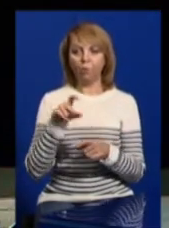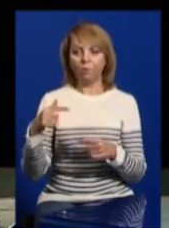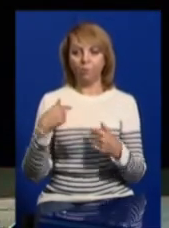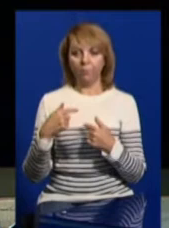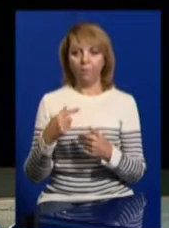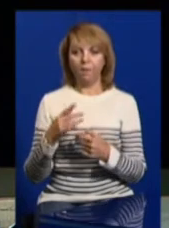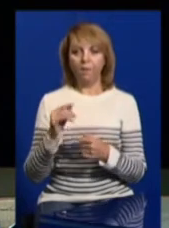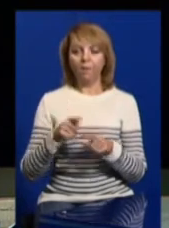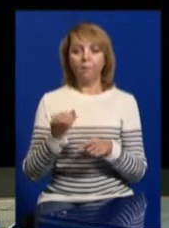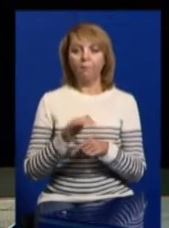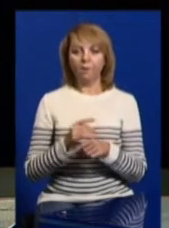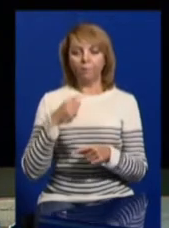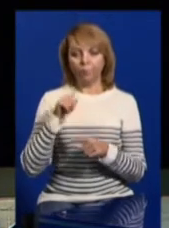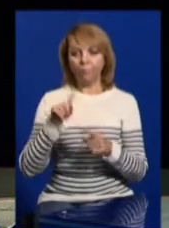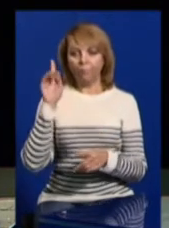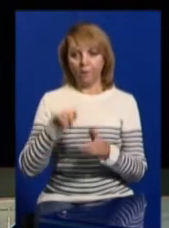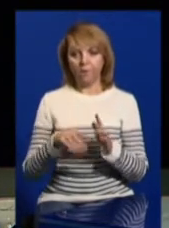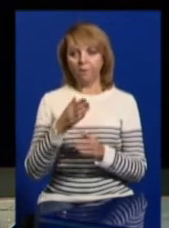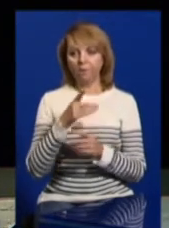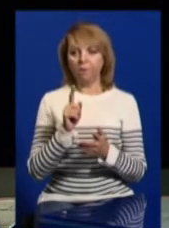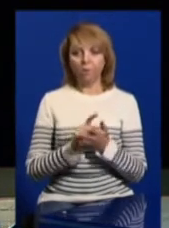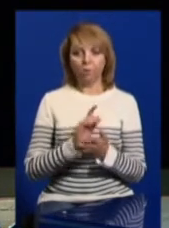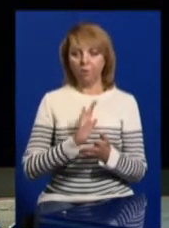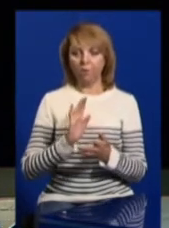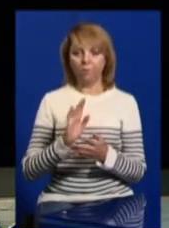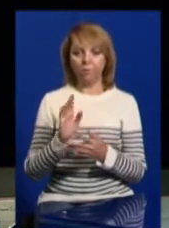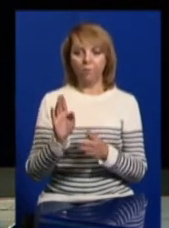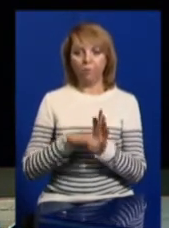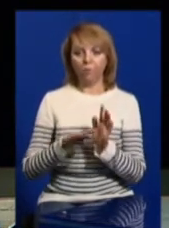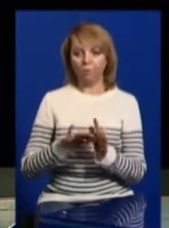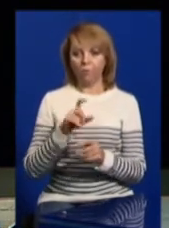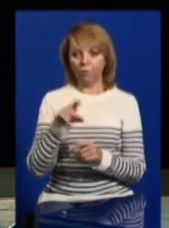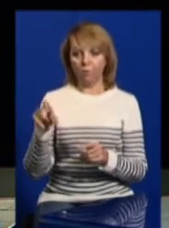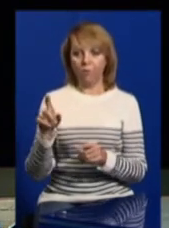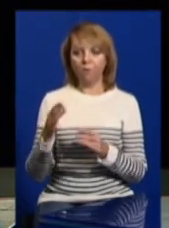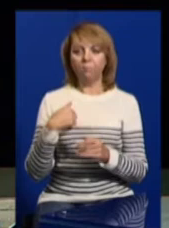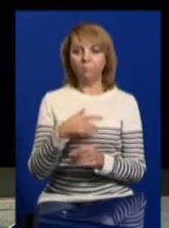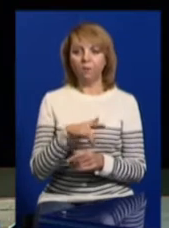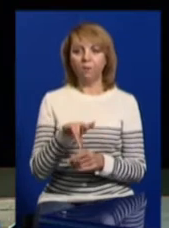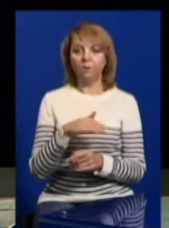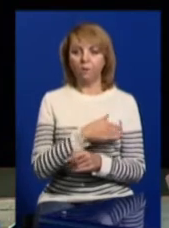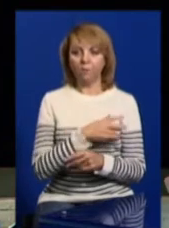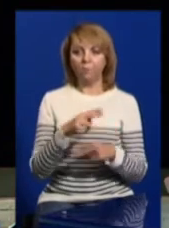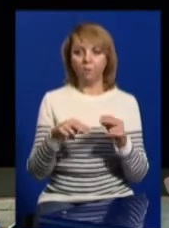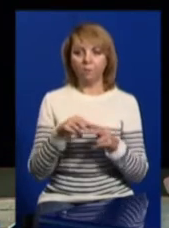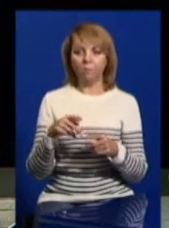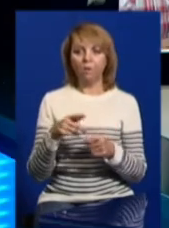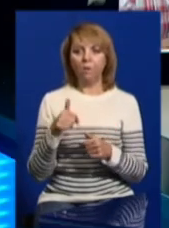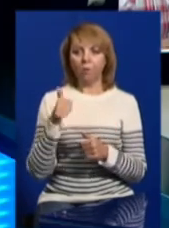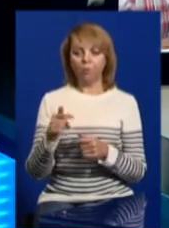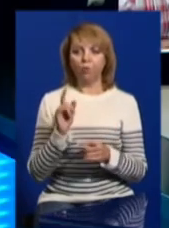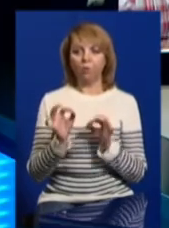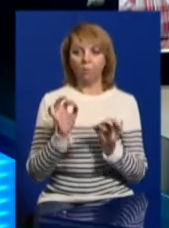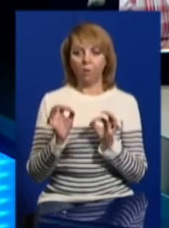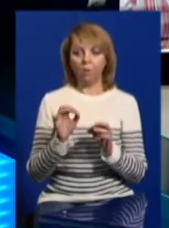такі факти, я цьому впевнений, не мають сходити з рук. Якщо ми хочемо побудувати нормальну, адекватну країну, то